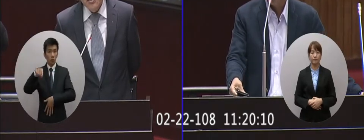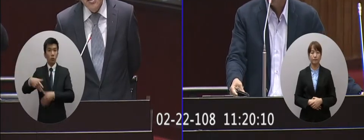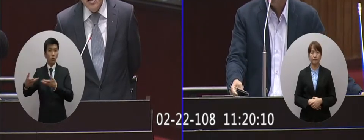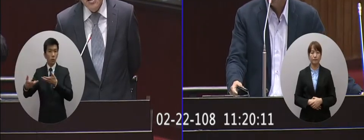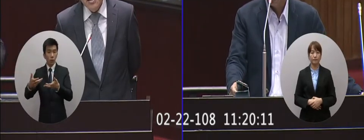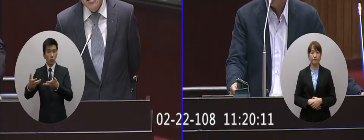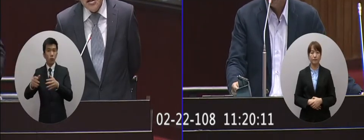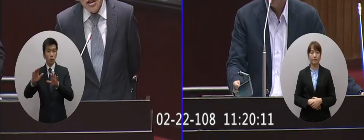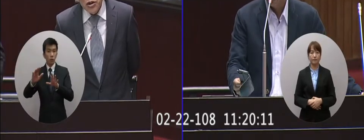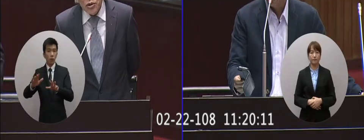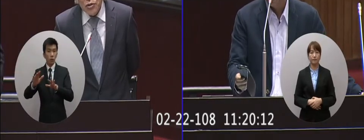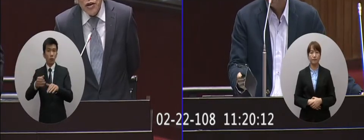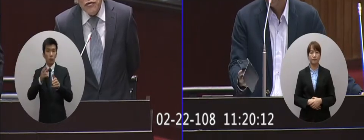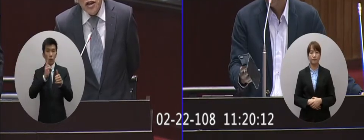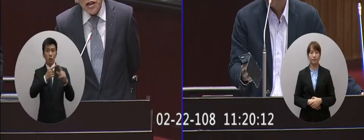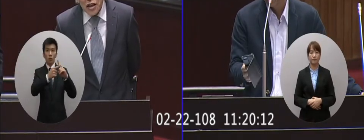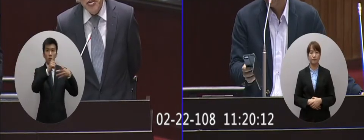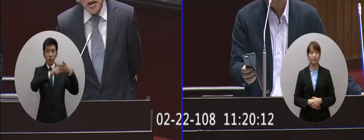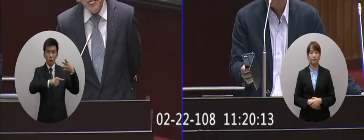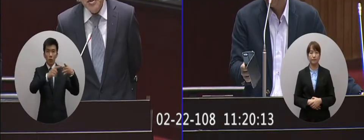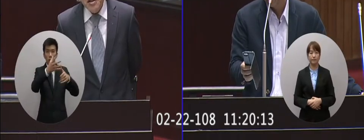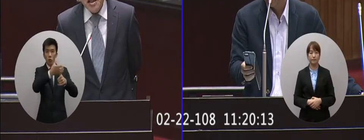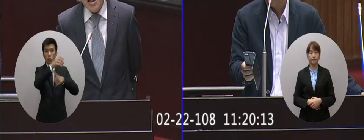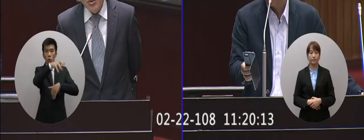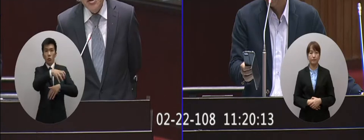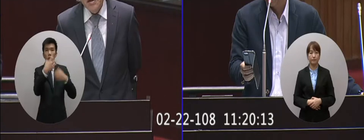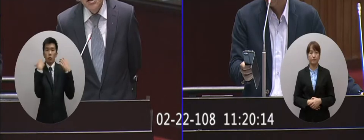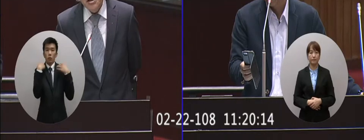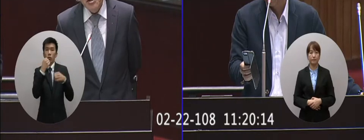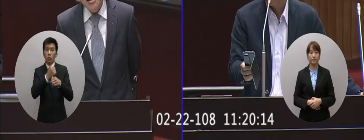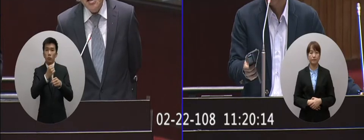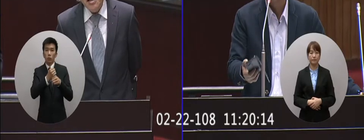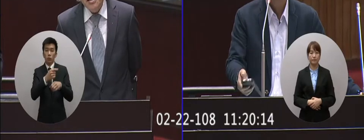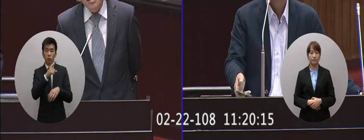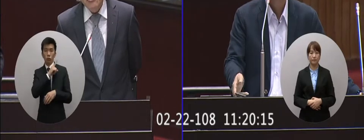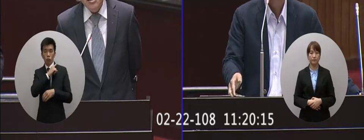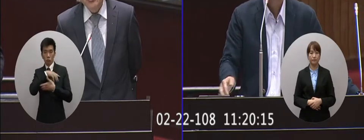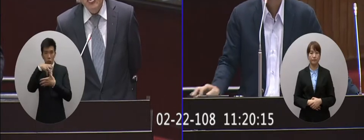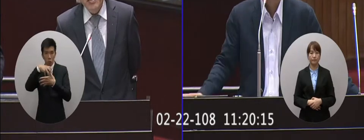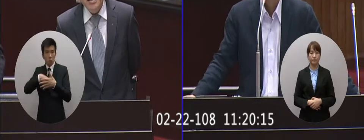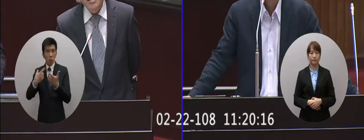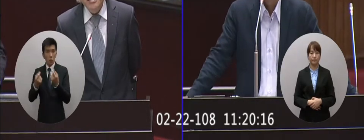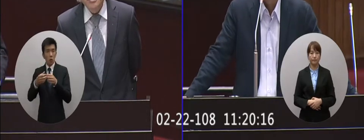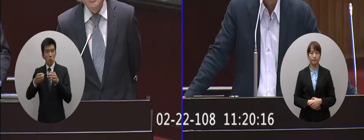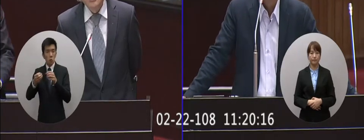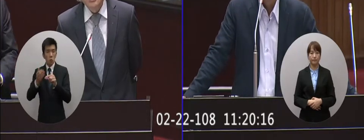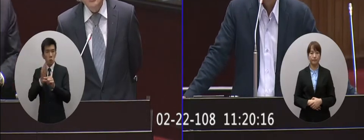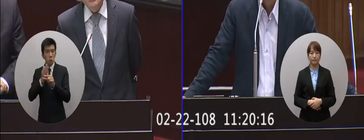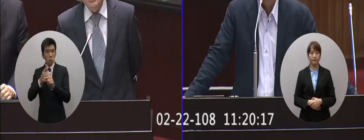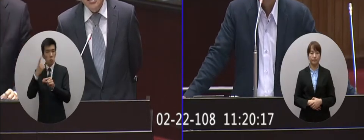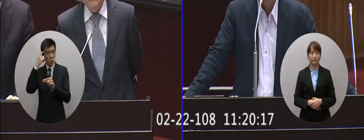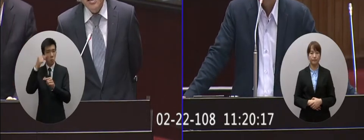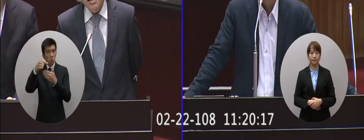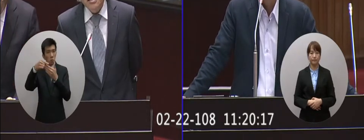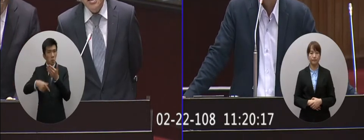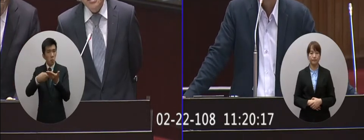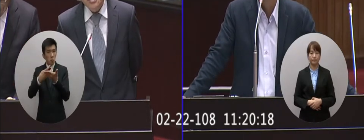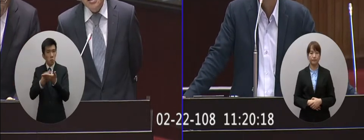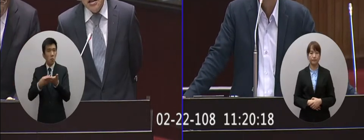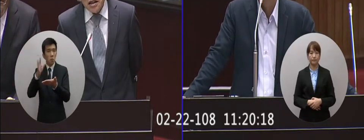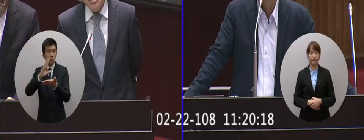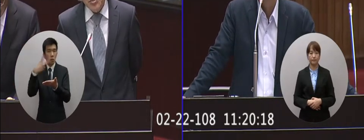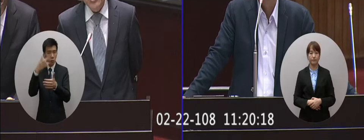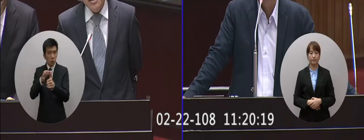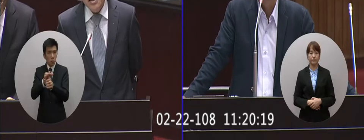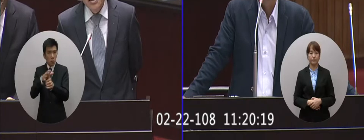这个人事行政总处来负责，那事实上我们内部也在讨论说，怎么样让它可以有更松绑的那个方向